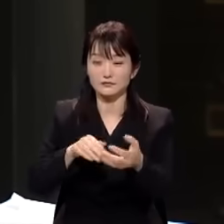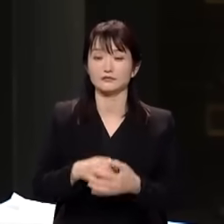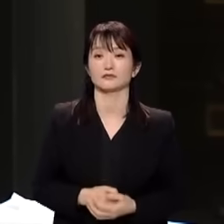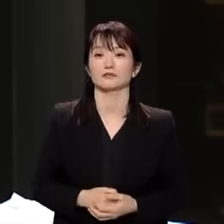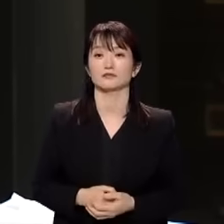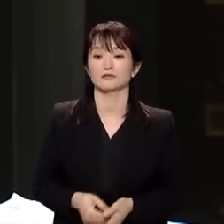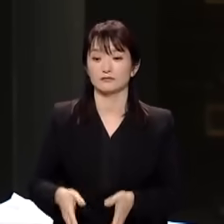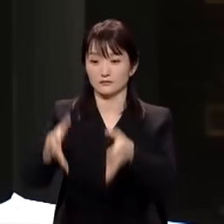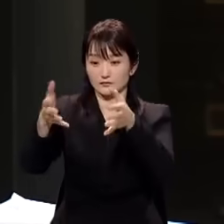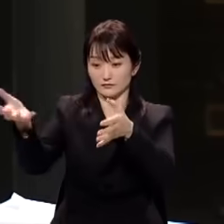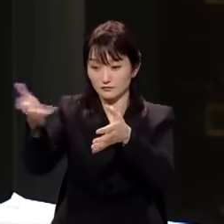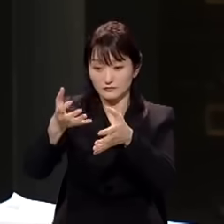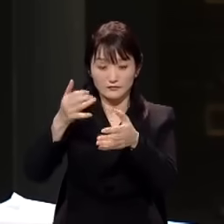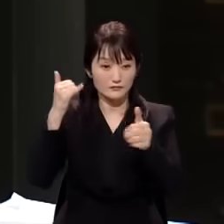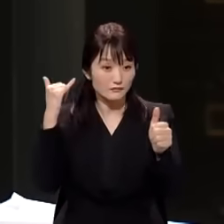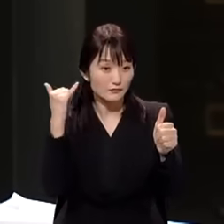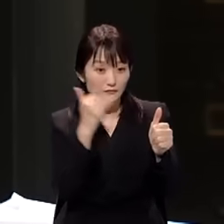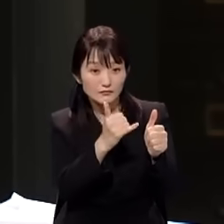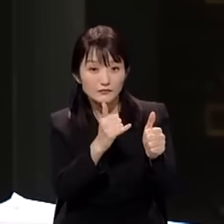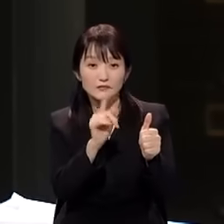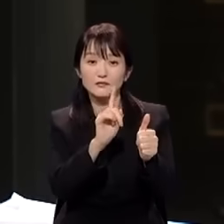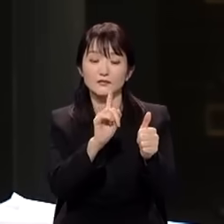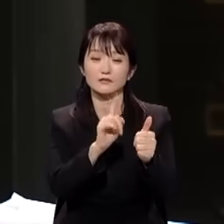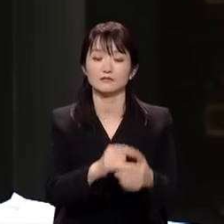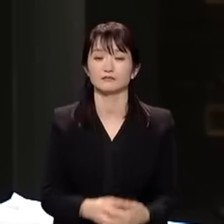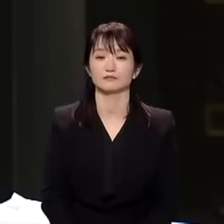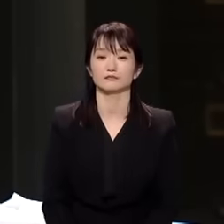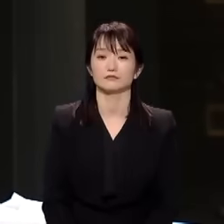떡 받습니다. 그 대화 직접 들어보시죠.